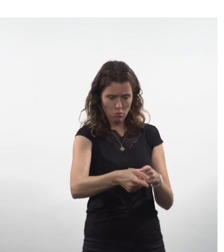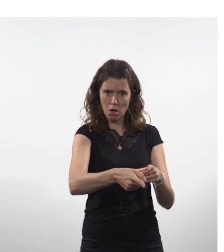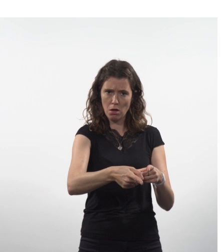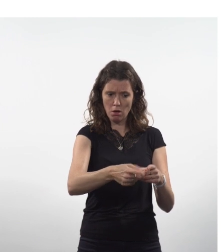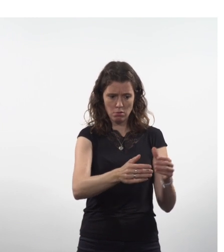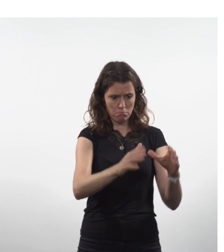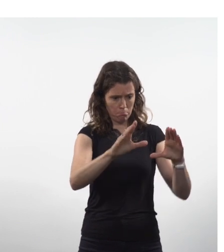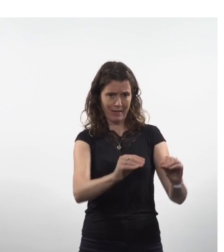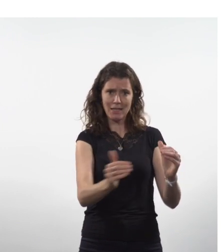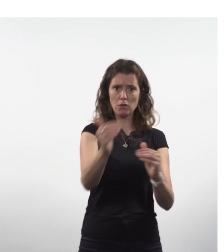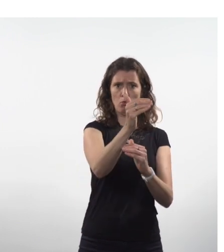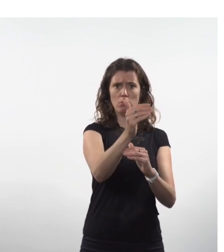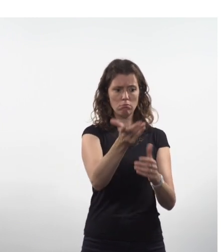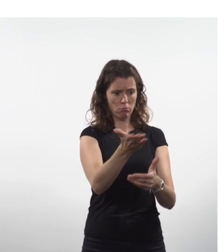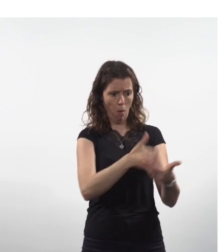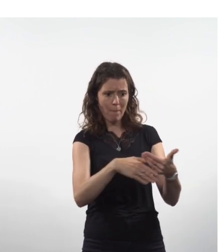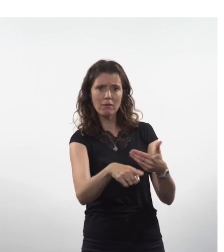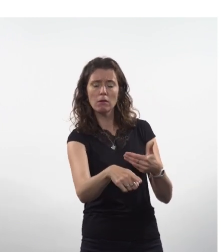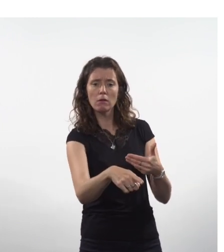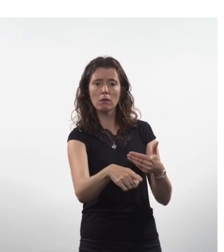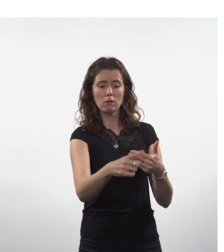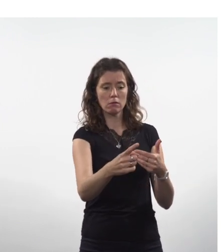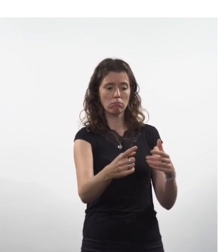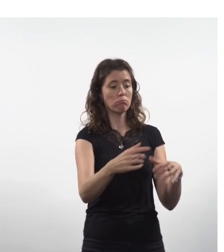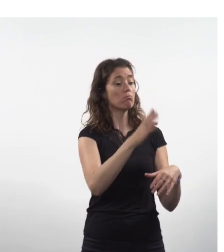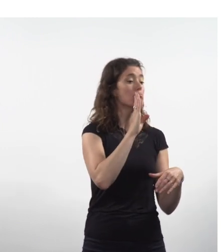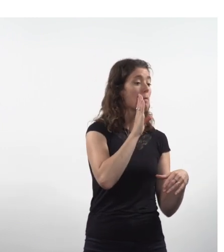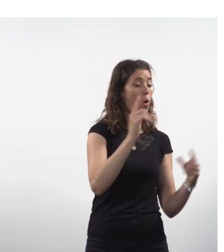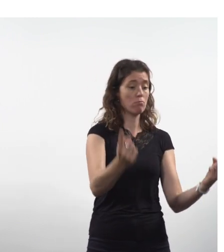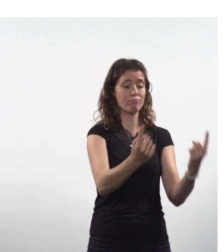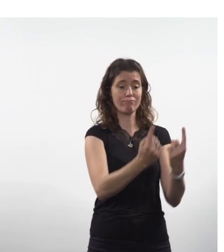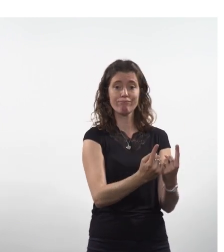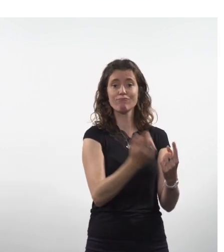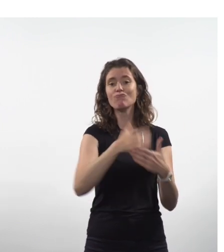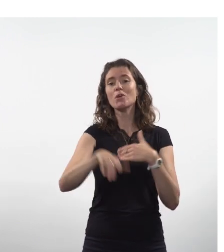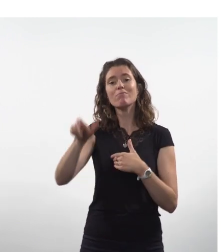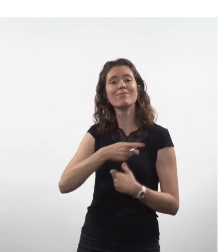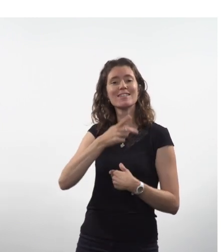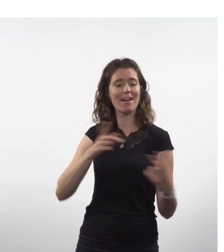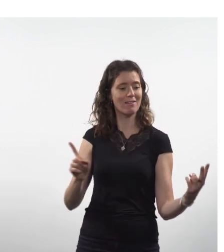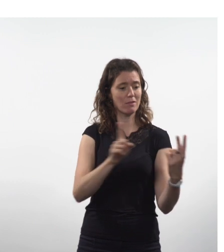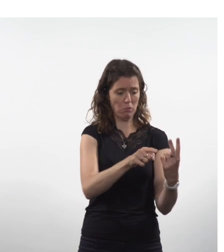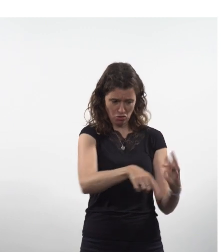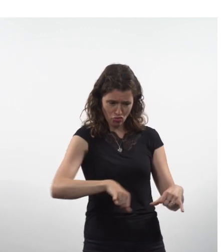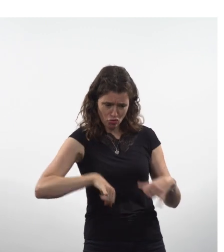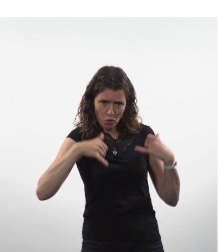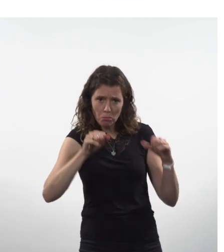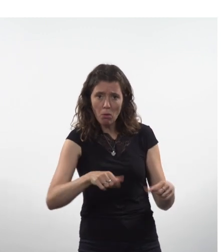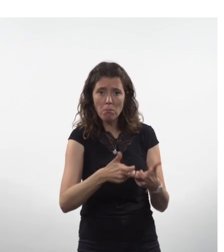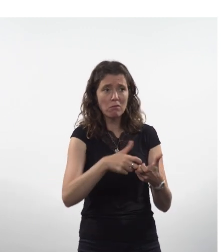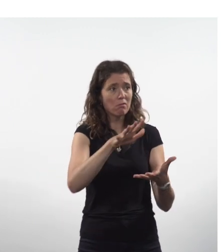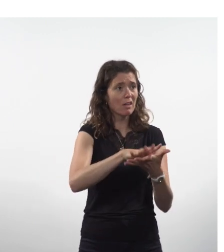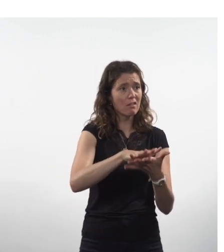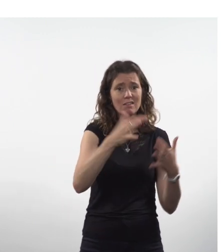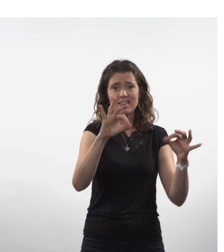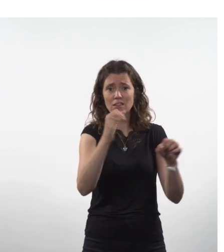position d'adultes ou qui gèrent beaucoup de choses dans la famille et qui viennent avec la maman chez le médecin et qui peuvent être très jeunes, je veux dire, des enfants de 10 ans,